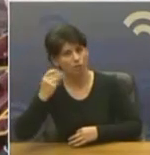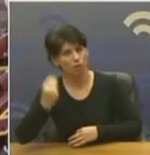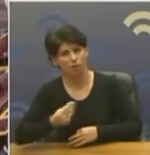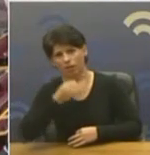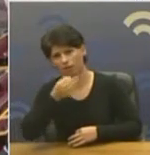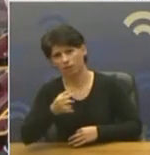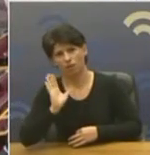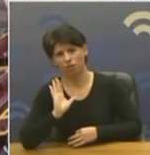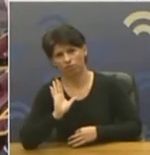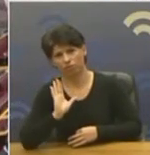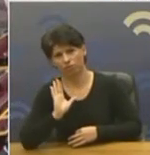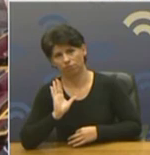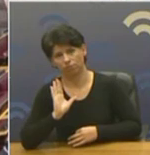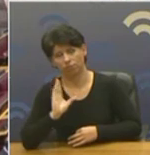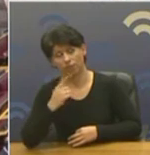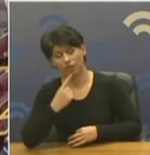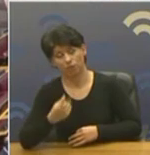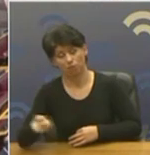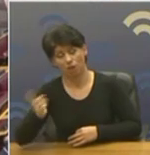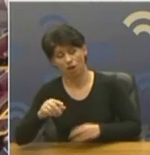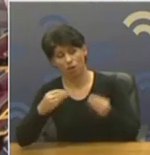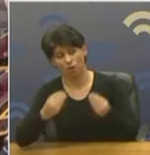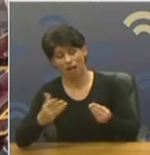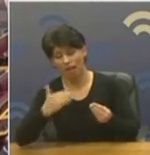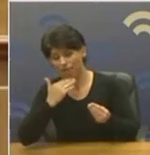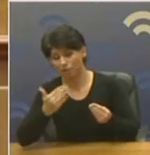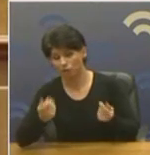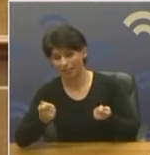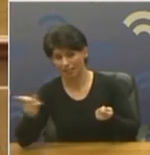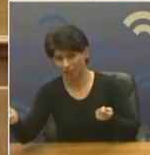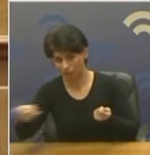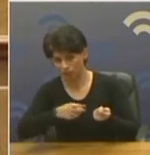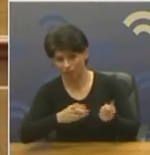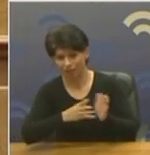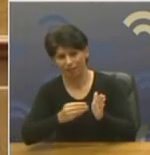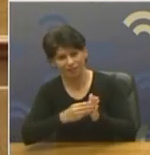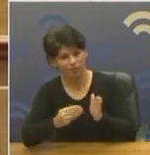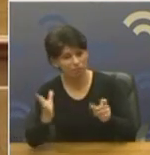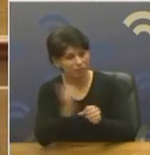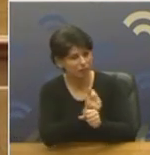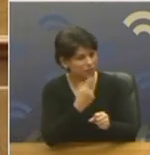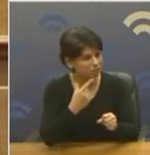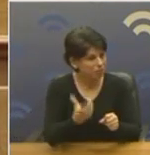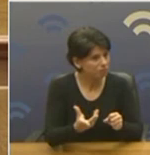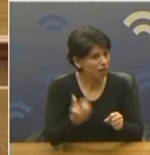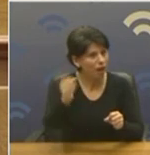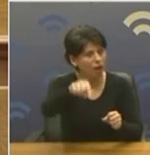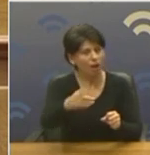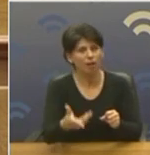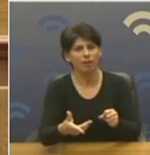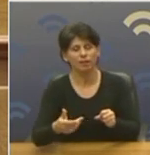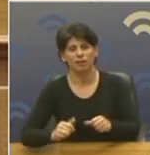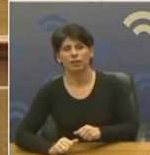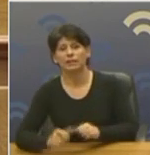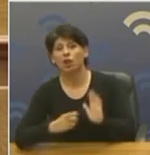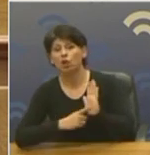πιστέψτε με. Και θα σα πω και κάτι καλύτερο. Εάν δεν μπορείτε να τα κάνετε σε αυτά, αντιγράψτε πετυχημένες ιδέες άλλων, της ελληνικής λύσης. Gang Law είναι